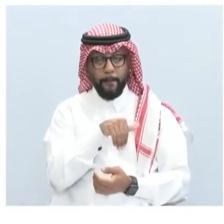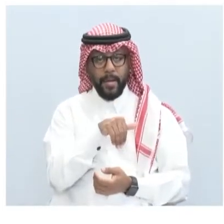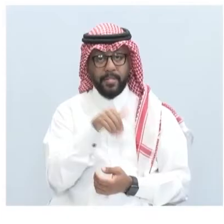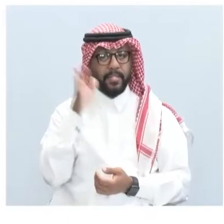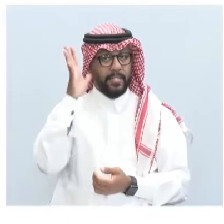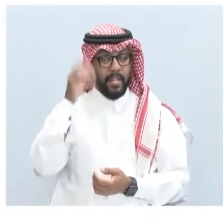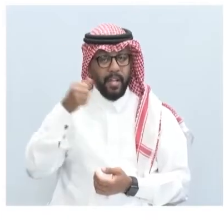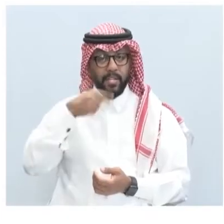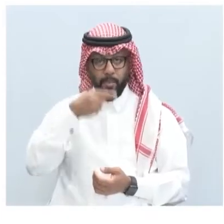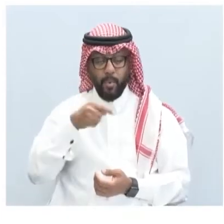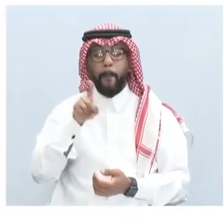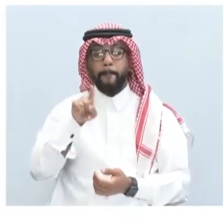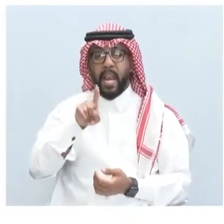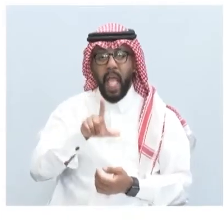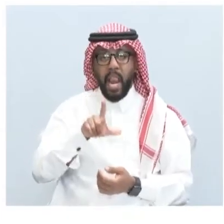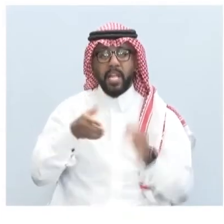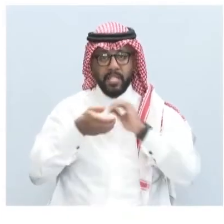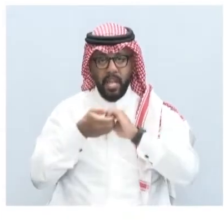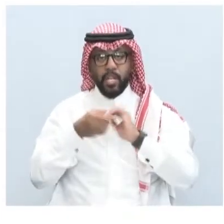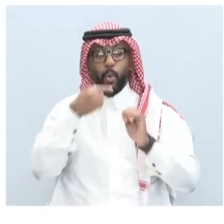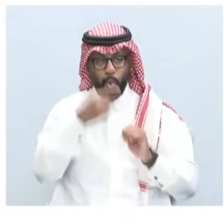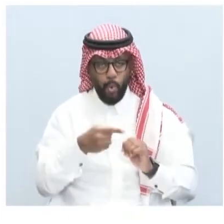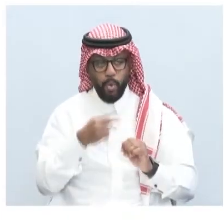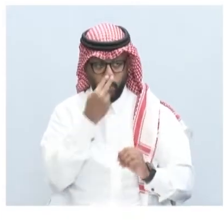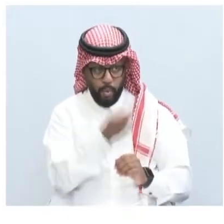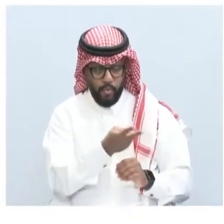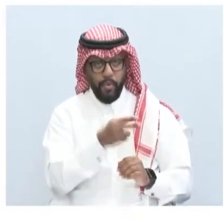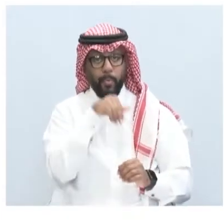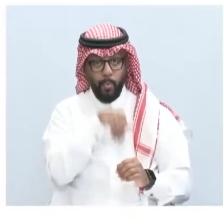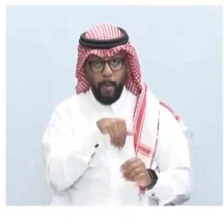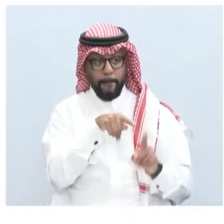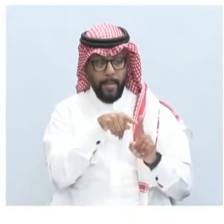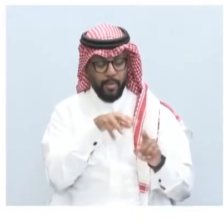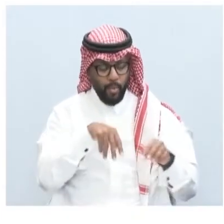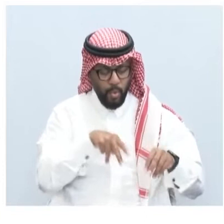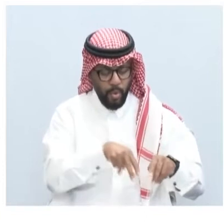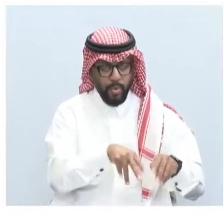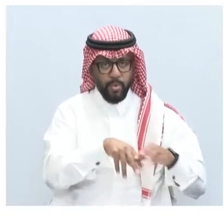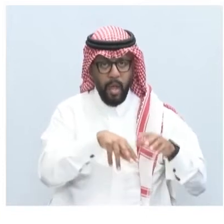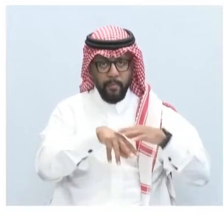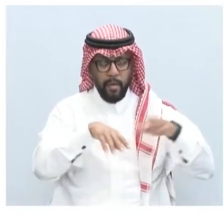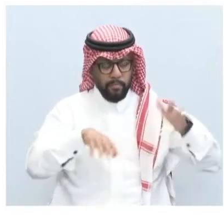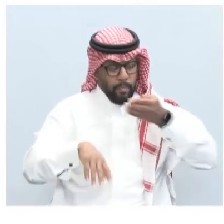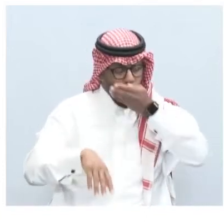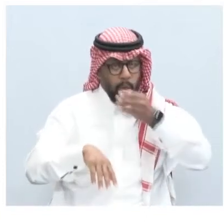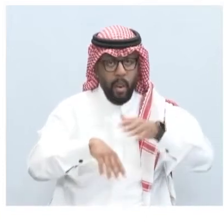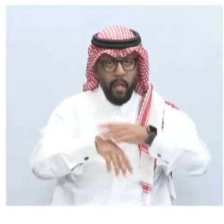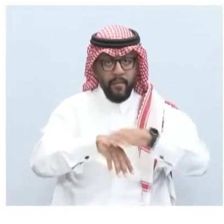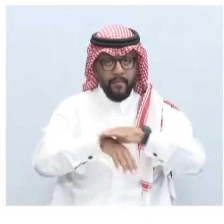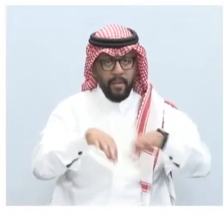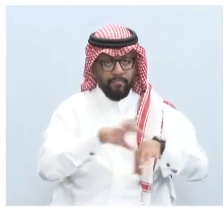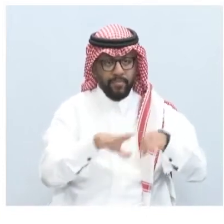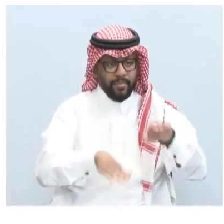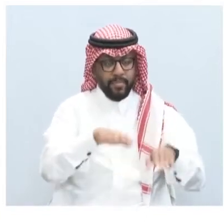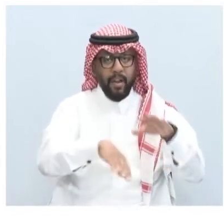عنه ان النبي صلى الله عليه وسلم مسح على الخفين وهذا يدل على